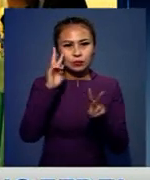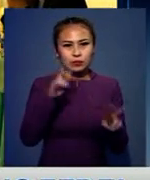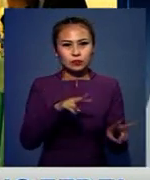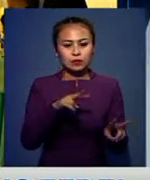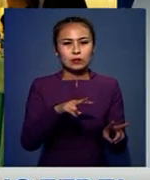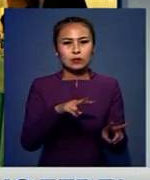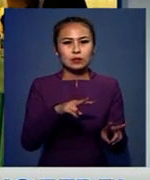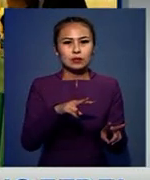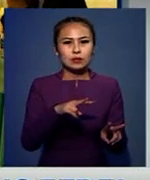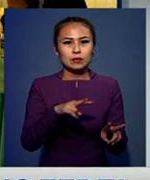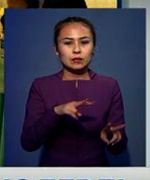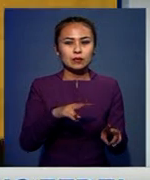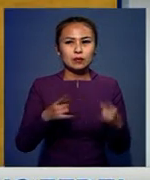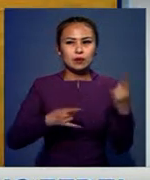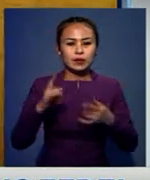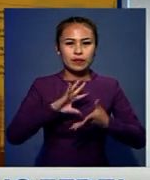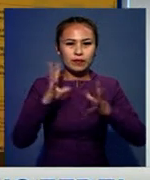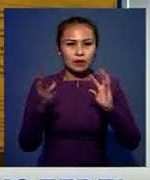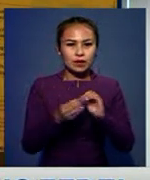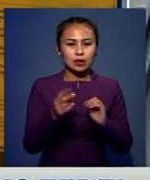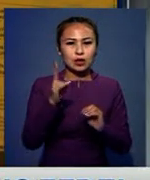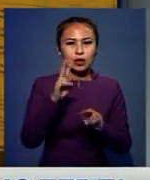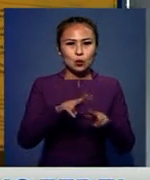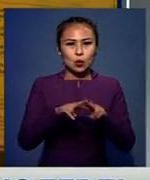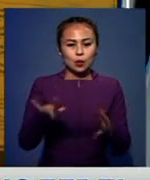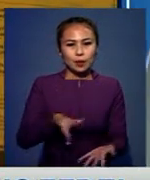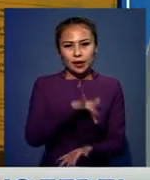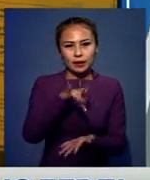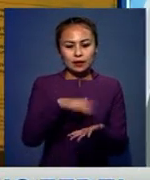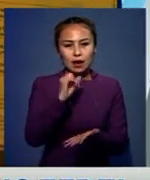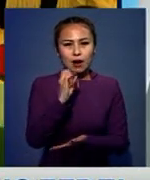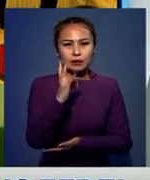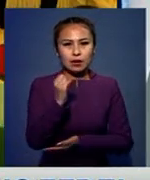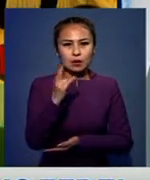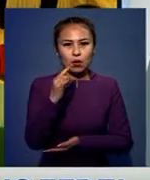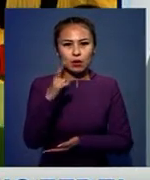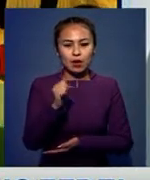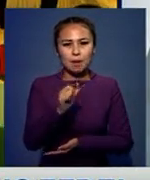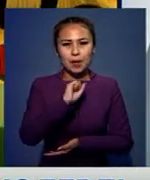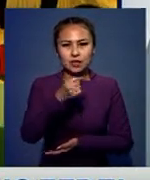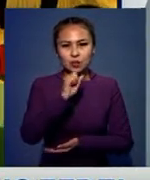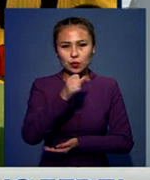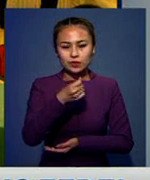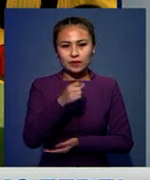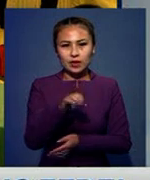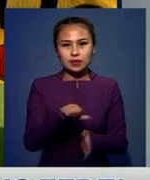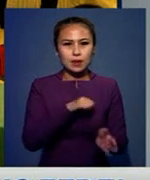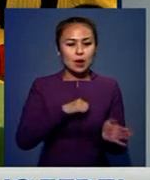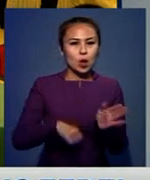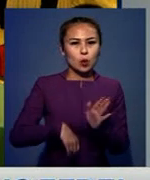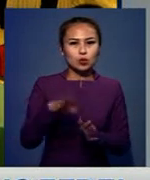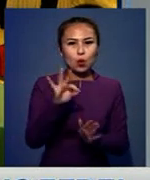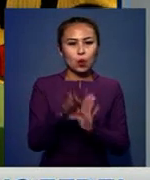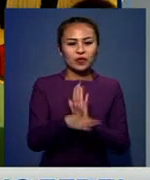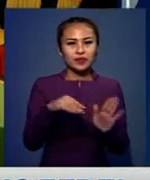Сондай-ақ, Түрк радио теледидар мекемесінің Нұрсұлтан өкілеттілігі мен Анадолы агенттігінің тілшілері үздіксіз сайлау